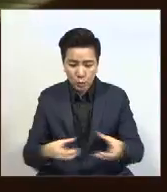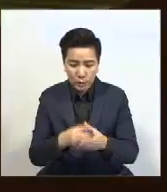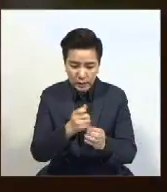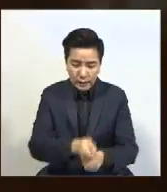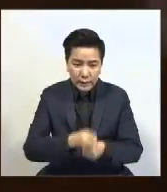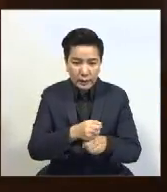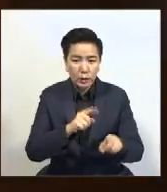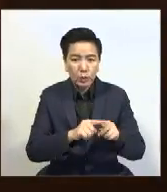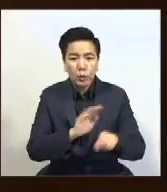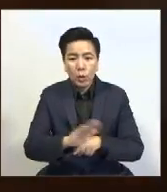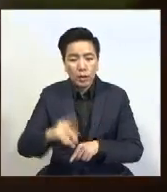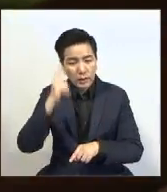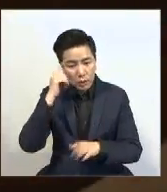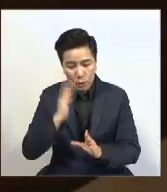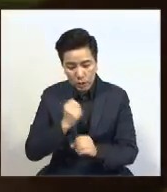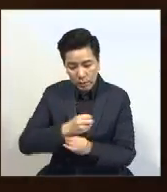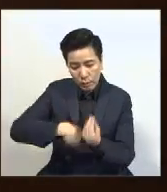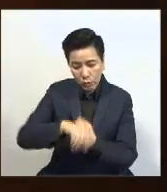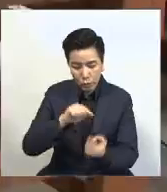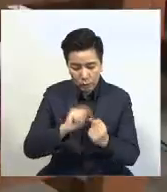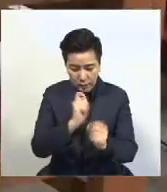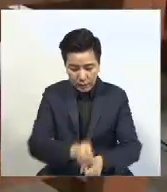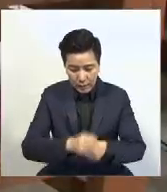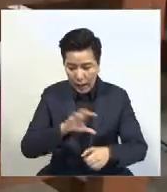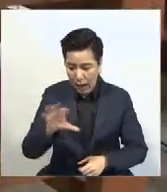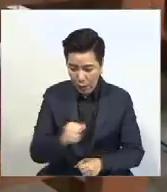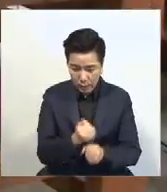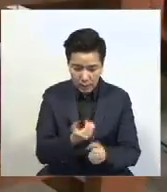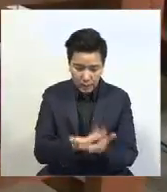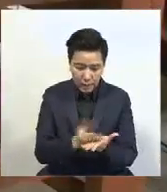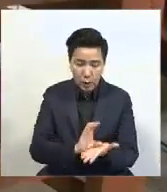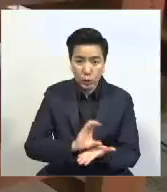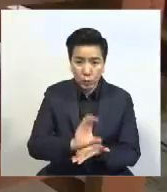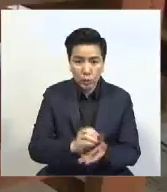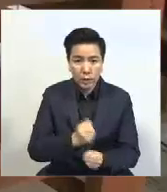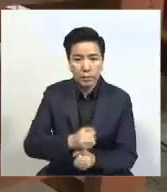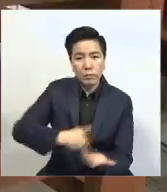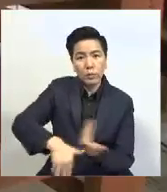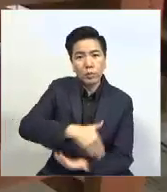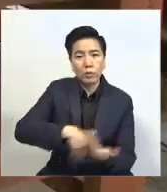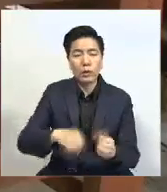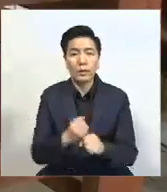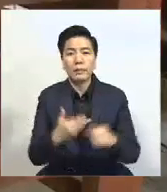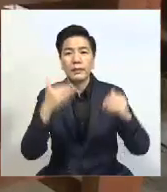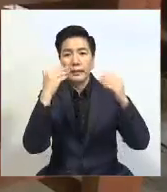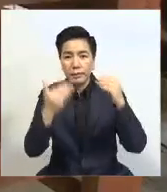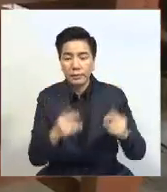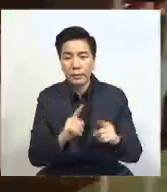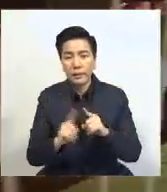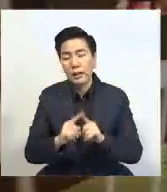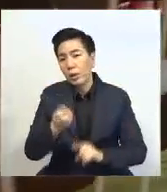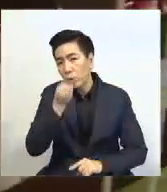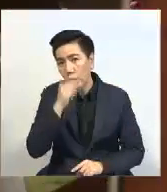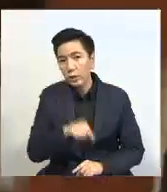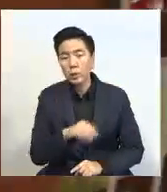กรวิสาหกิจชุมชนและผู้ประกอบการธุรกิจเกษตรเพื่อเอาไปใช้ลงทุนแล้วก็ใช้จ่ายหมุนเวียนในการดำเนินกิจการคิดอัตรา